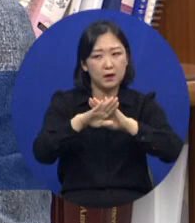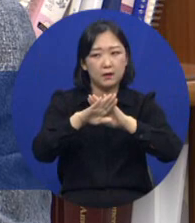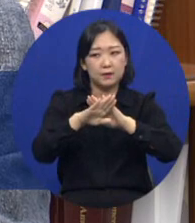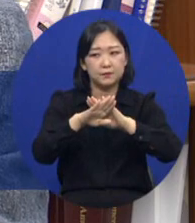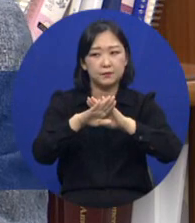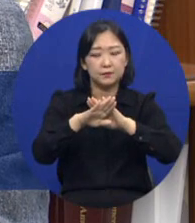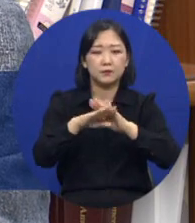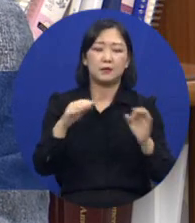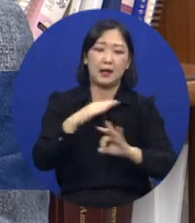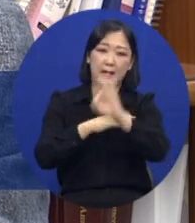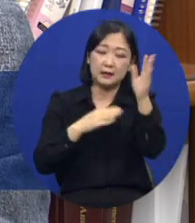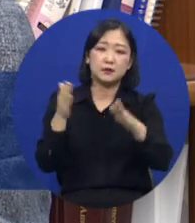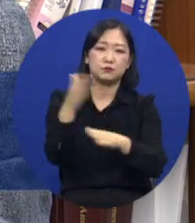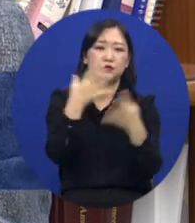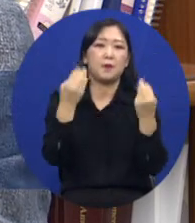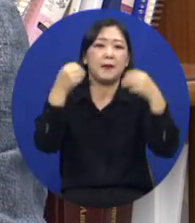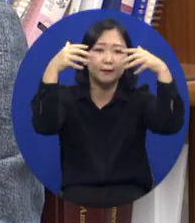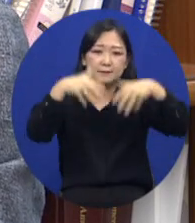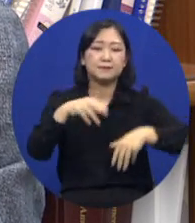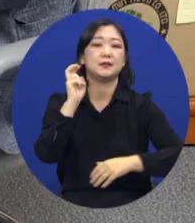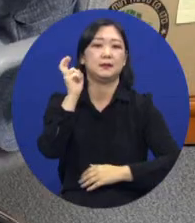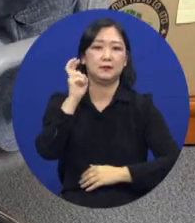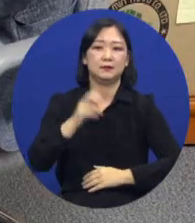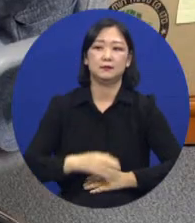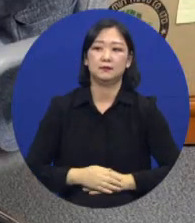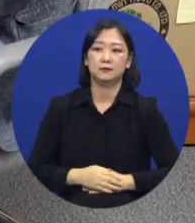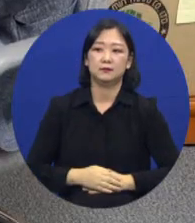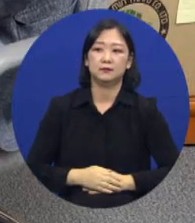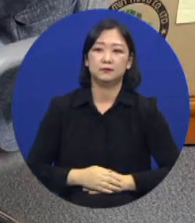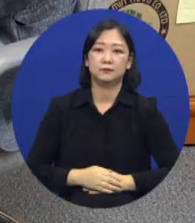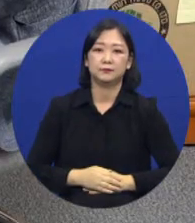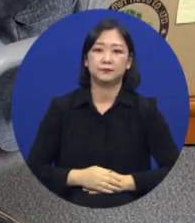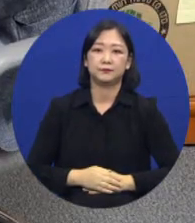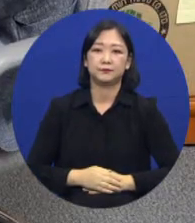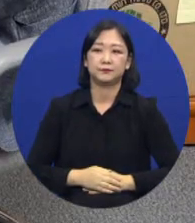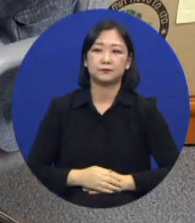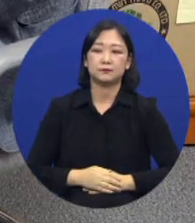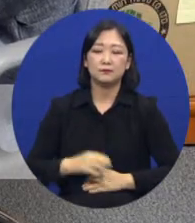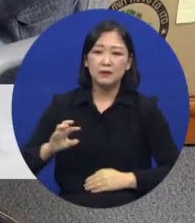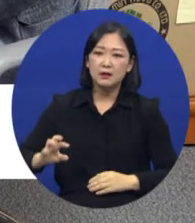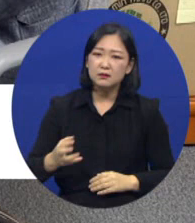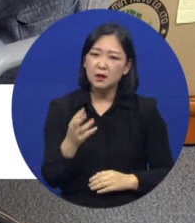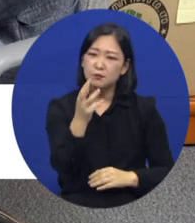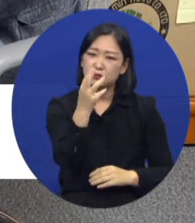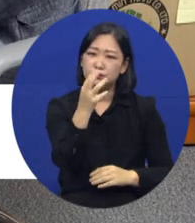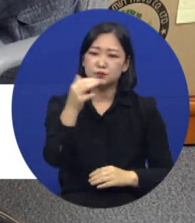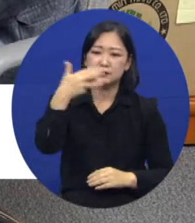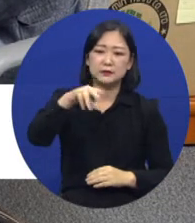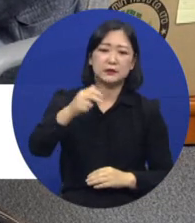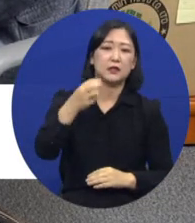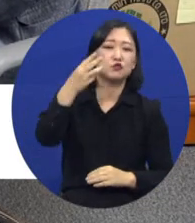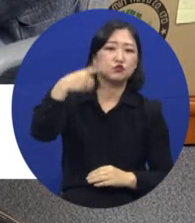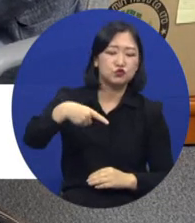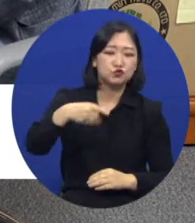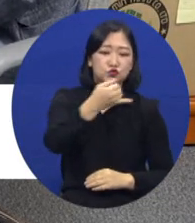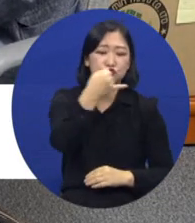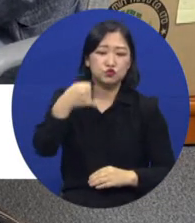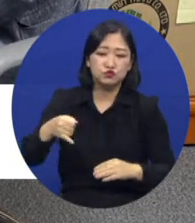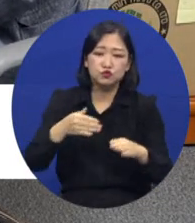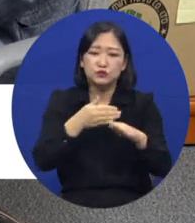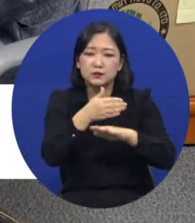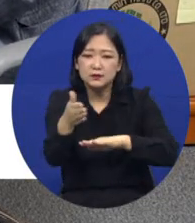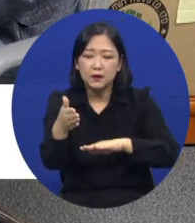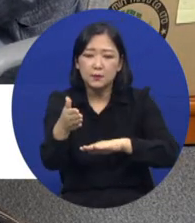금요일 아침부터 상당히 많은 비가 내릴 걸 예상이 되고 있습니다. 아, 예. 그 태풍 찬투가 중국 쪽을 지나오면서